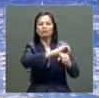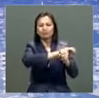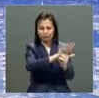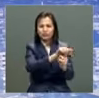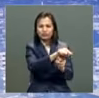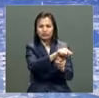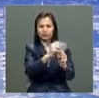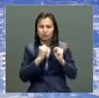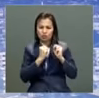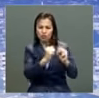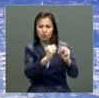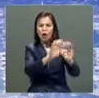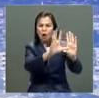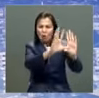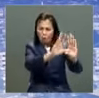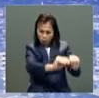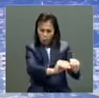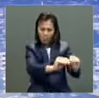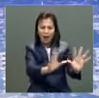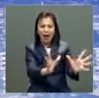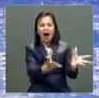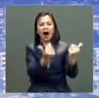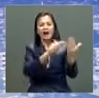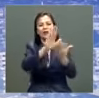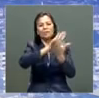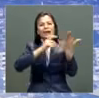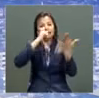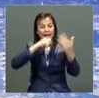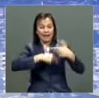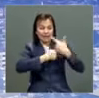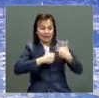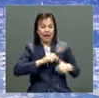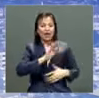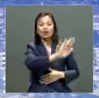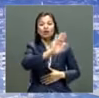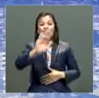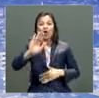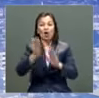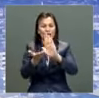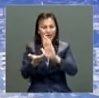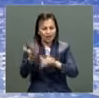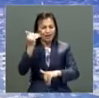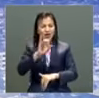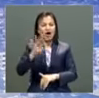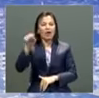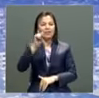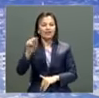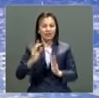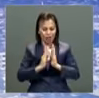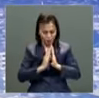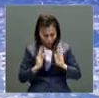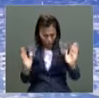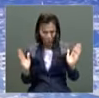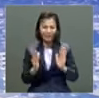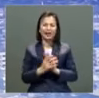หล่านี้ให้มันหายไปจากประเทศไทยของเราให้ได้ด้วยใจของท่านที่มากกว่าเกินร้อยนี่แหละครับกราบขอบพระคุณเป็นอย่างสู